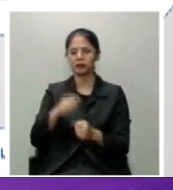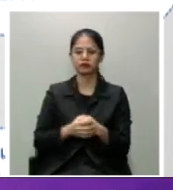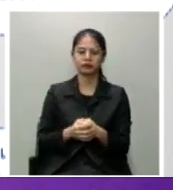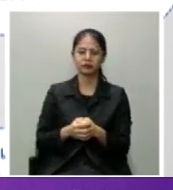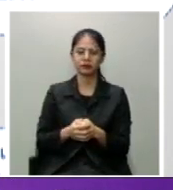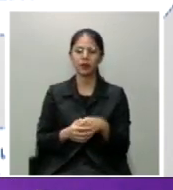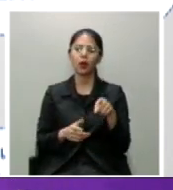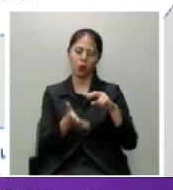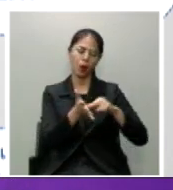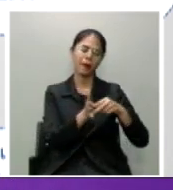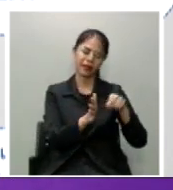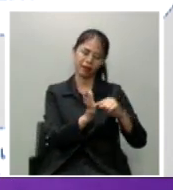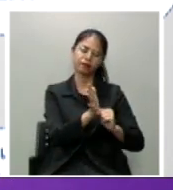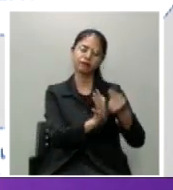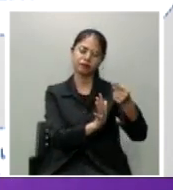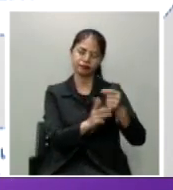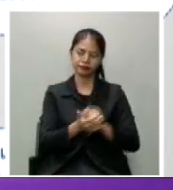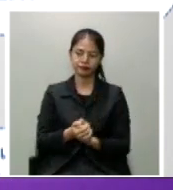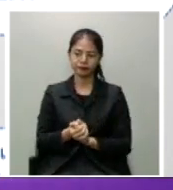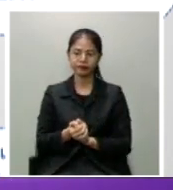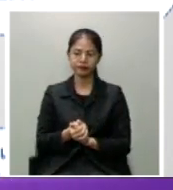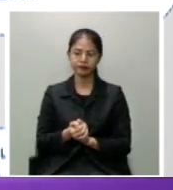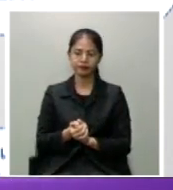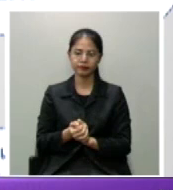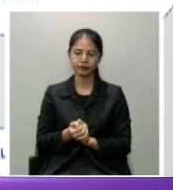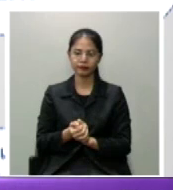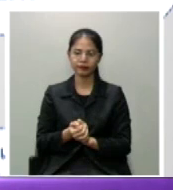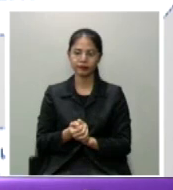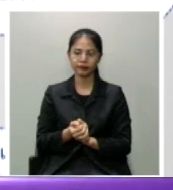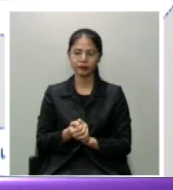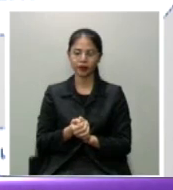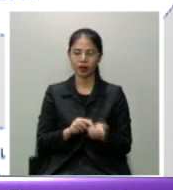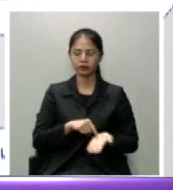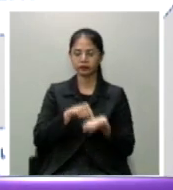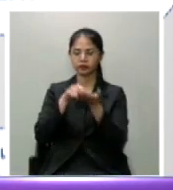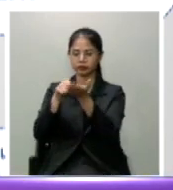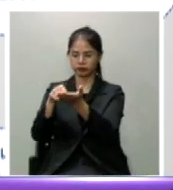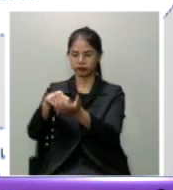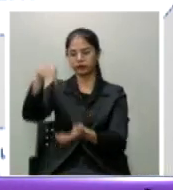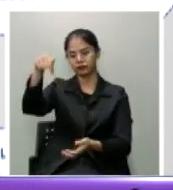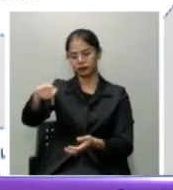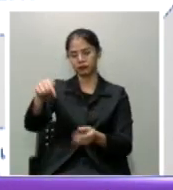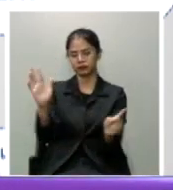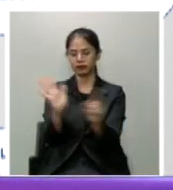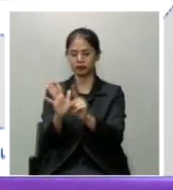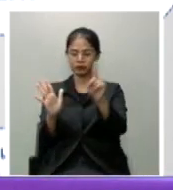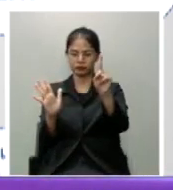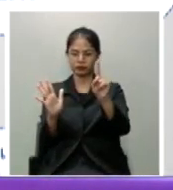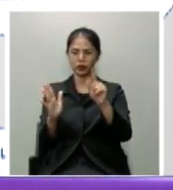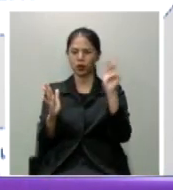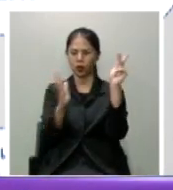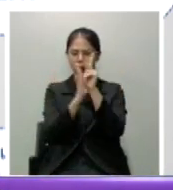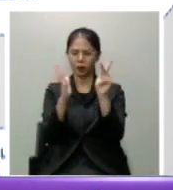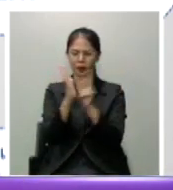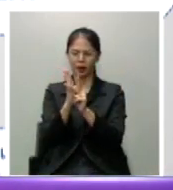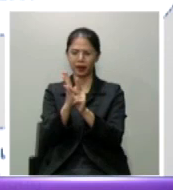นั่นเป็นที่มาที่ไปแล้วในสุดมันก็ได้เข้าสภาไปแล้วรอบหนึ่งยุบสภากฎหมายนี้ก็ต